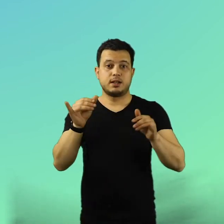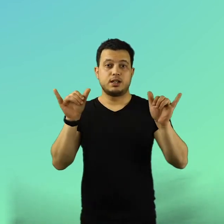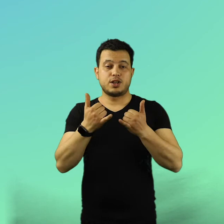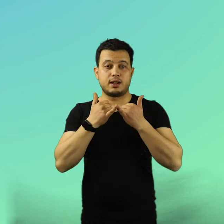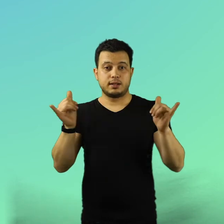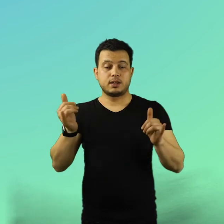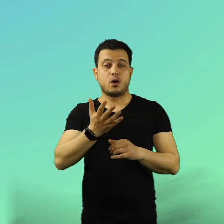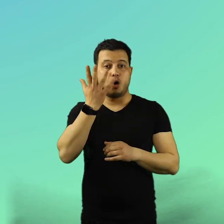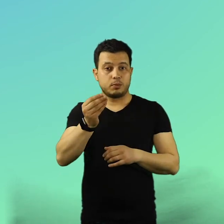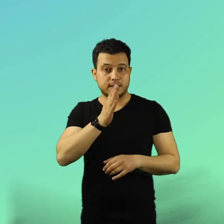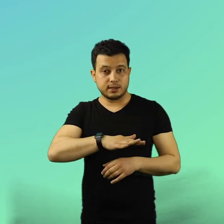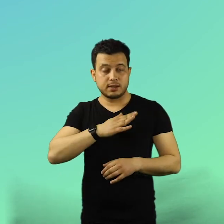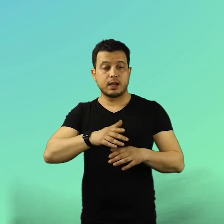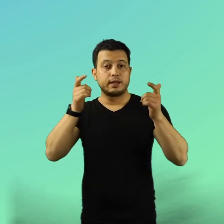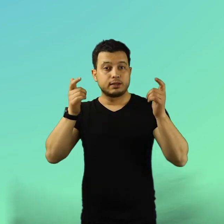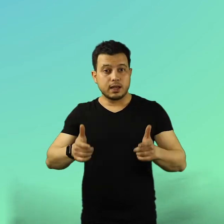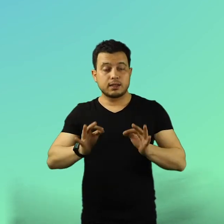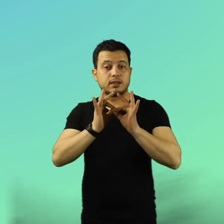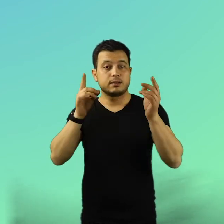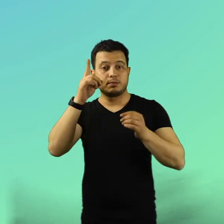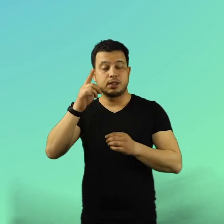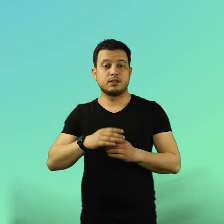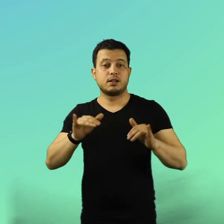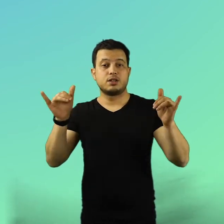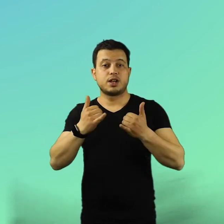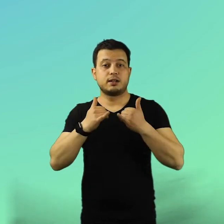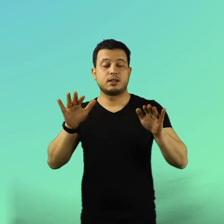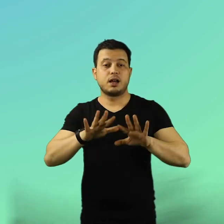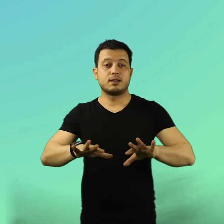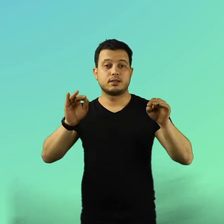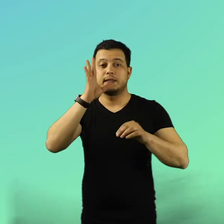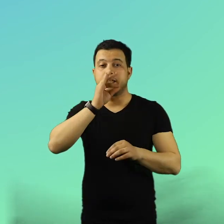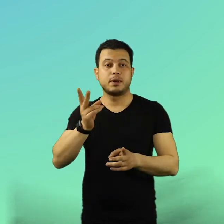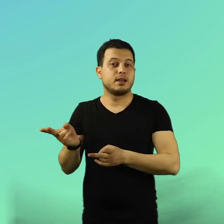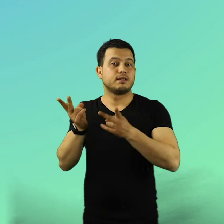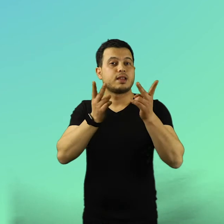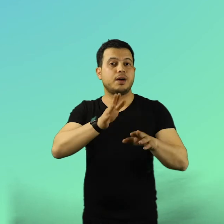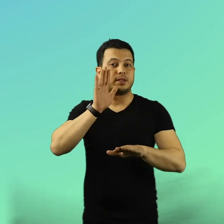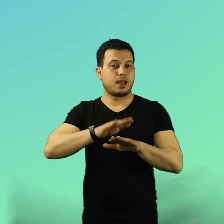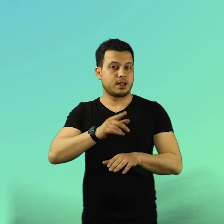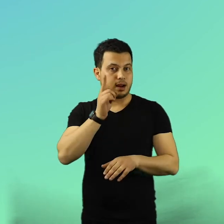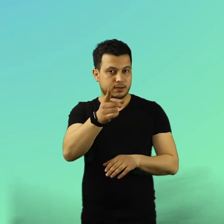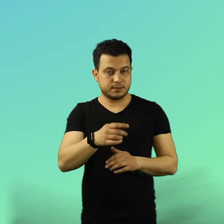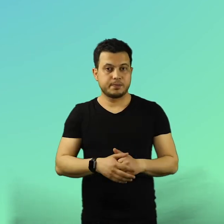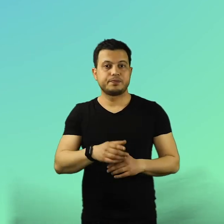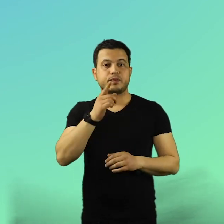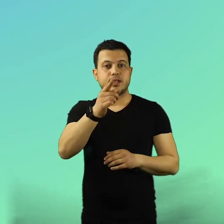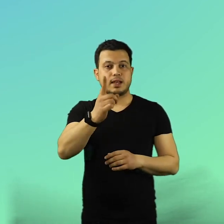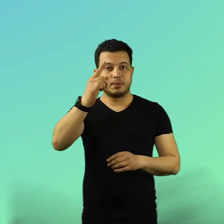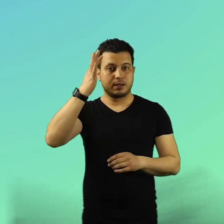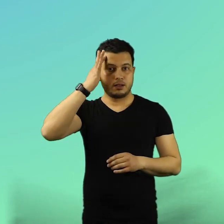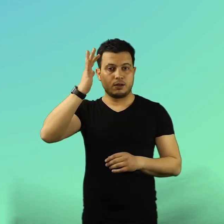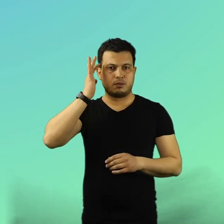istesek Nerede, nasıl bir şenlik hazırlardın? Bu şenliğe kimleri çağırırdın? Sen bir